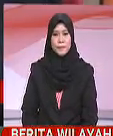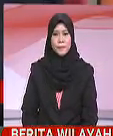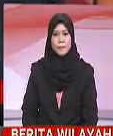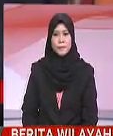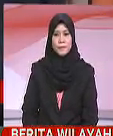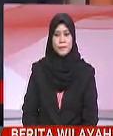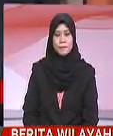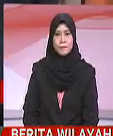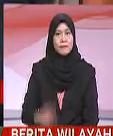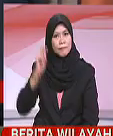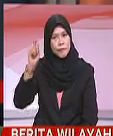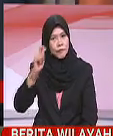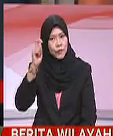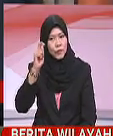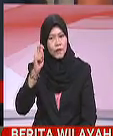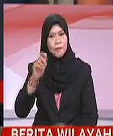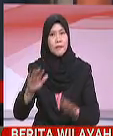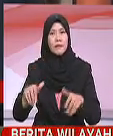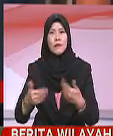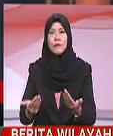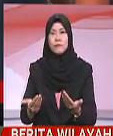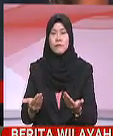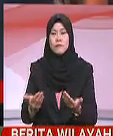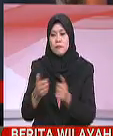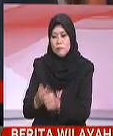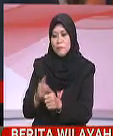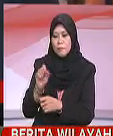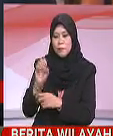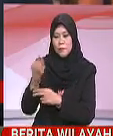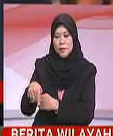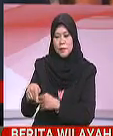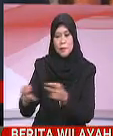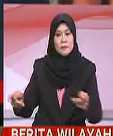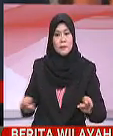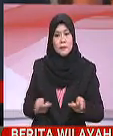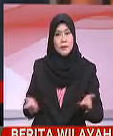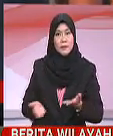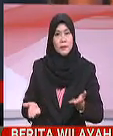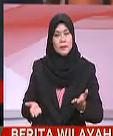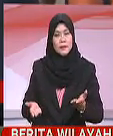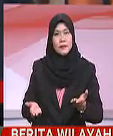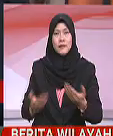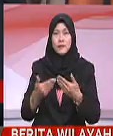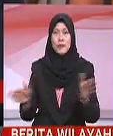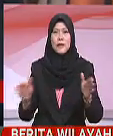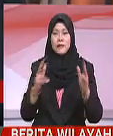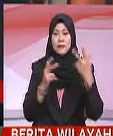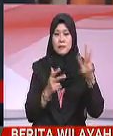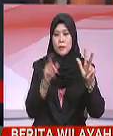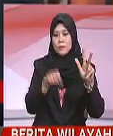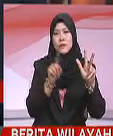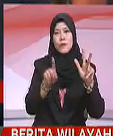Tuan, bagaimana dengan pematuhan SOP di pusat ini sejak ianya dibuka 13 hari bulan